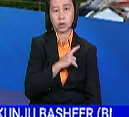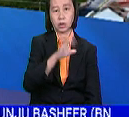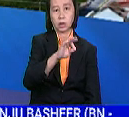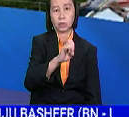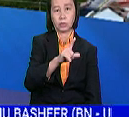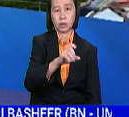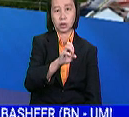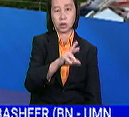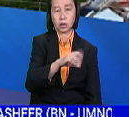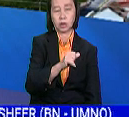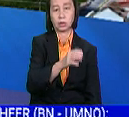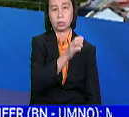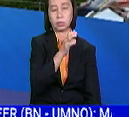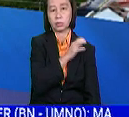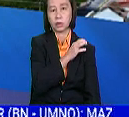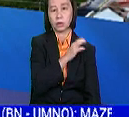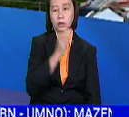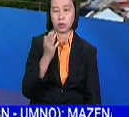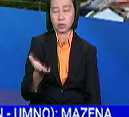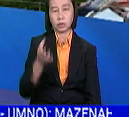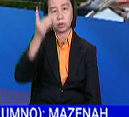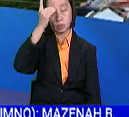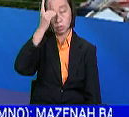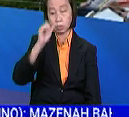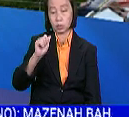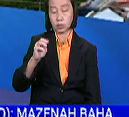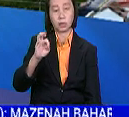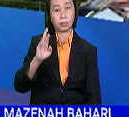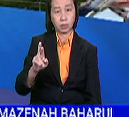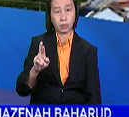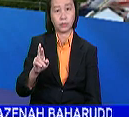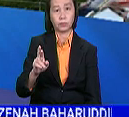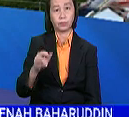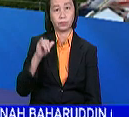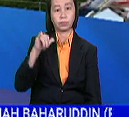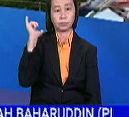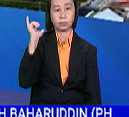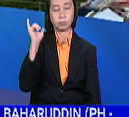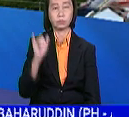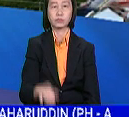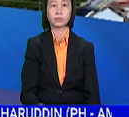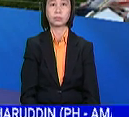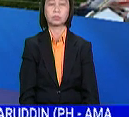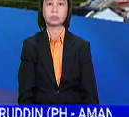saudara jadi pengurus kan oleh pengurusnya Dato Ahmad lega hembas semalam